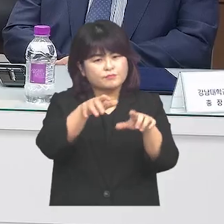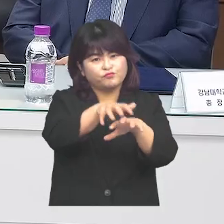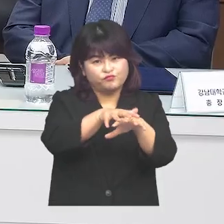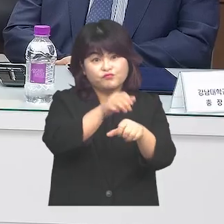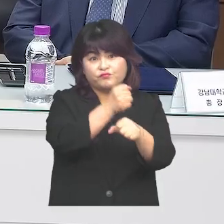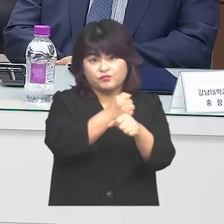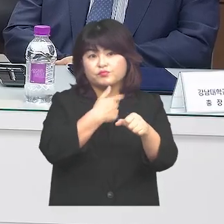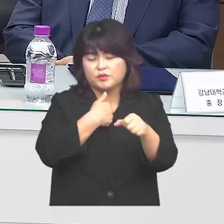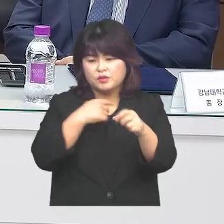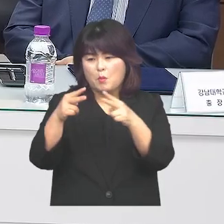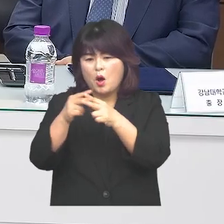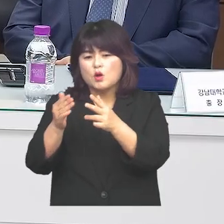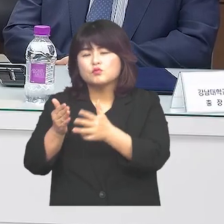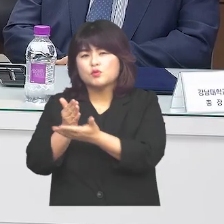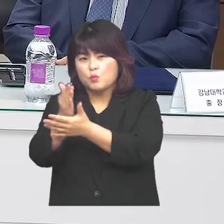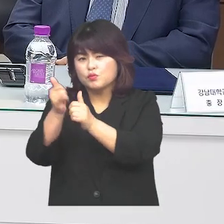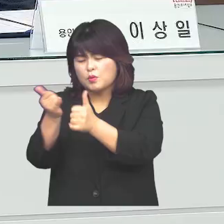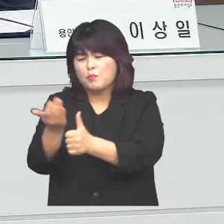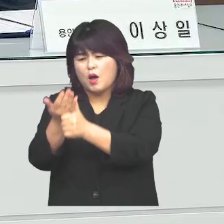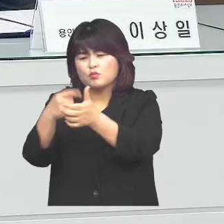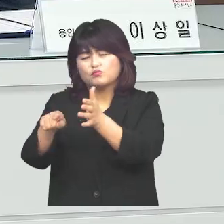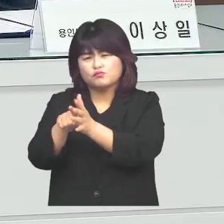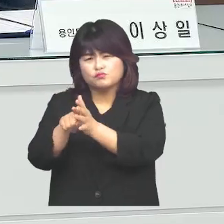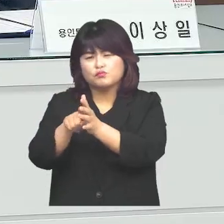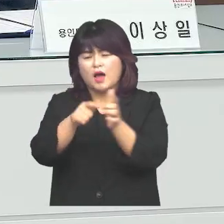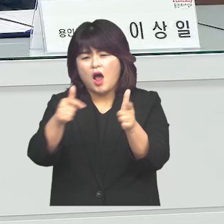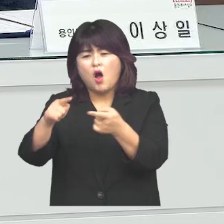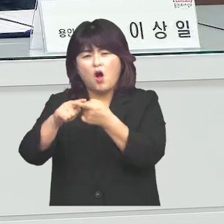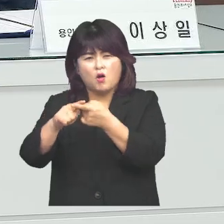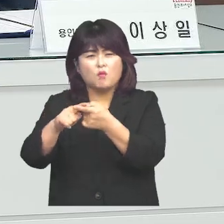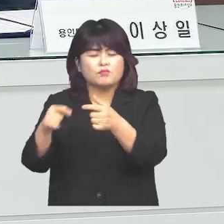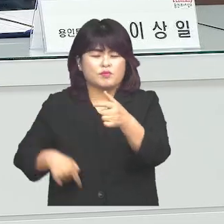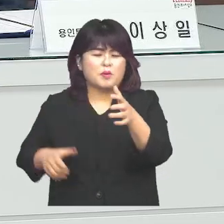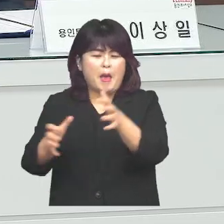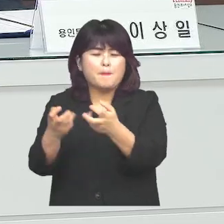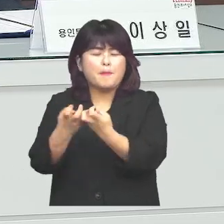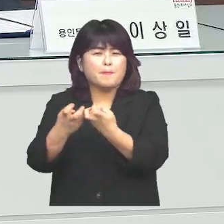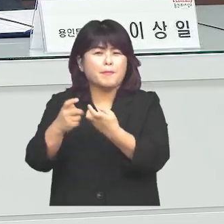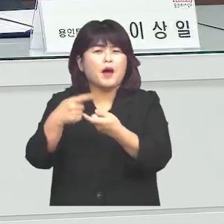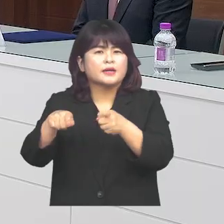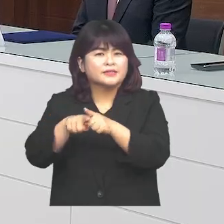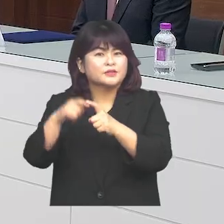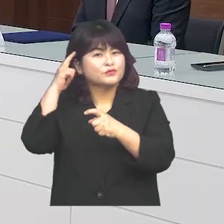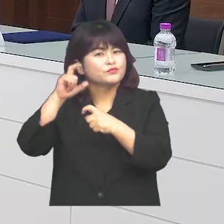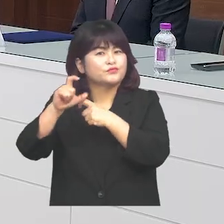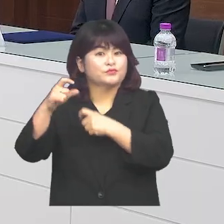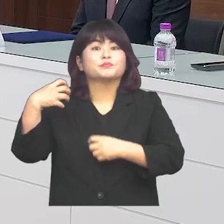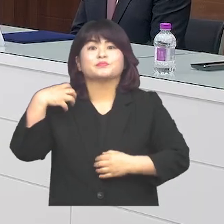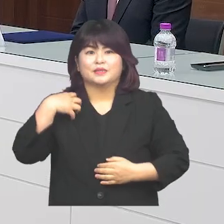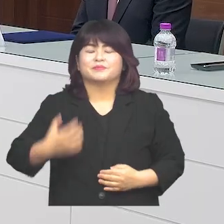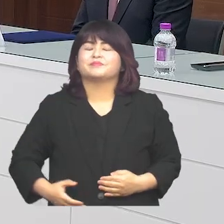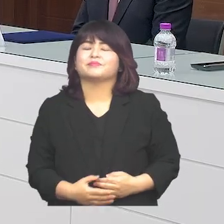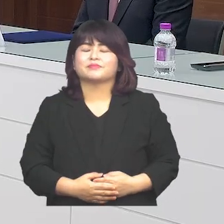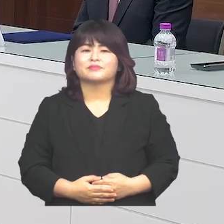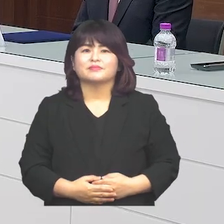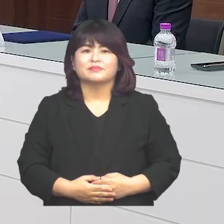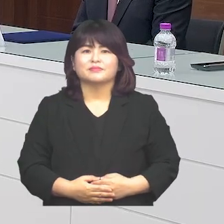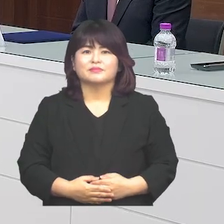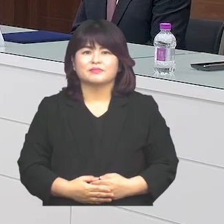대학들은 관학협의체를 구성하고 반도체 분야 인재 육성 기반을 마련하기 위해 다양한 협력 방안을 공동으로 모색하게